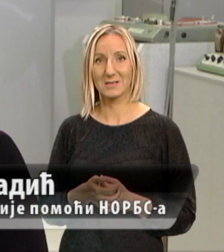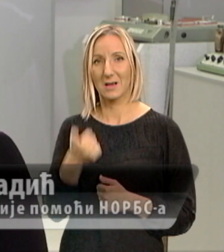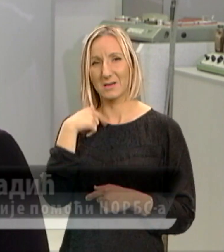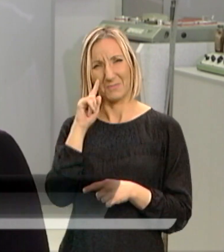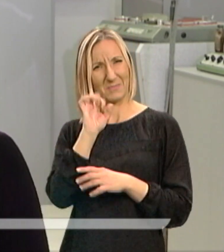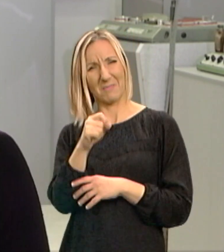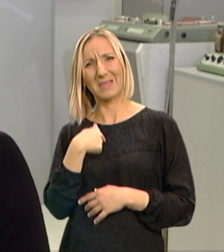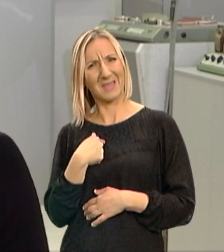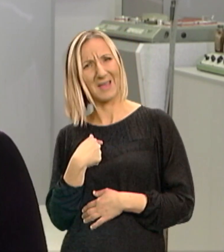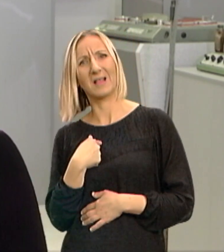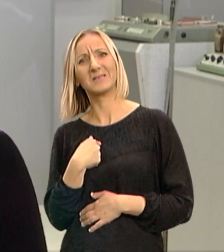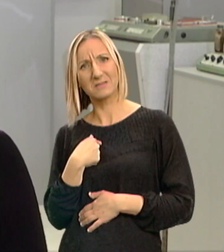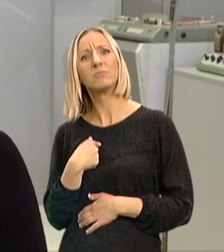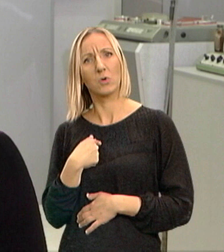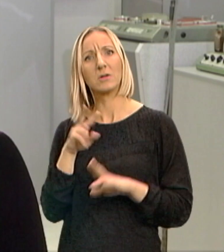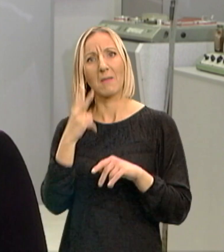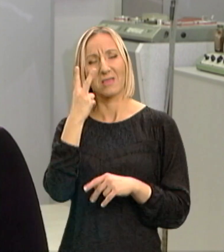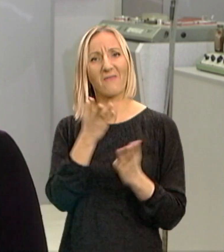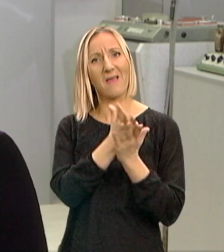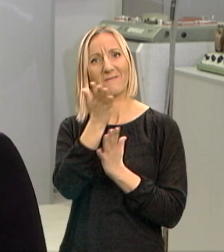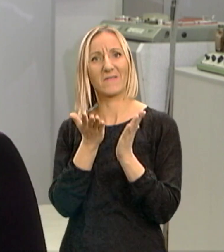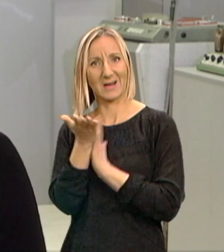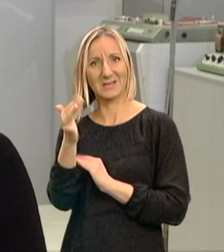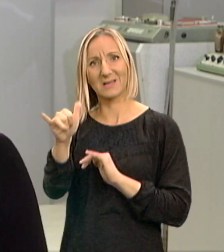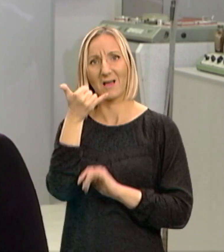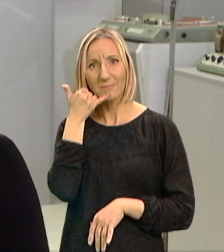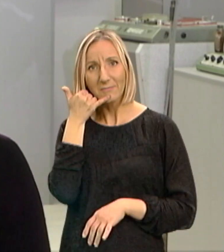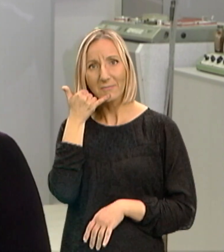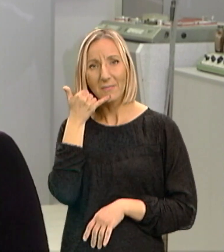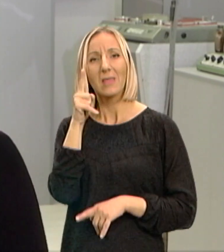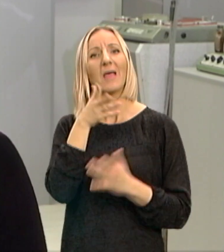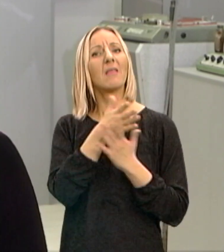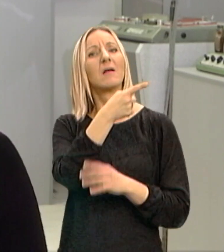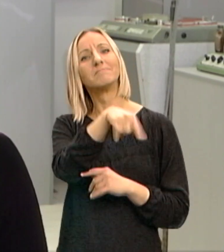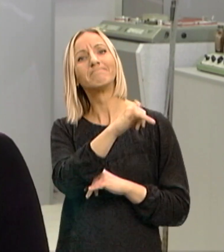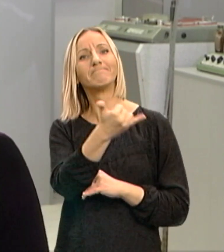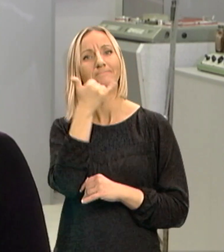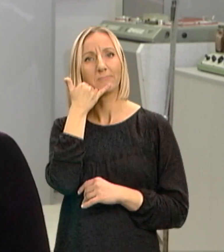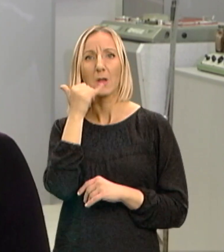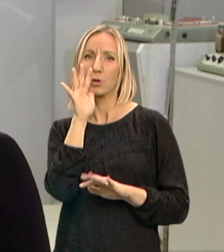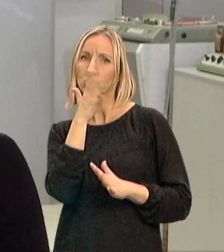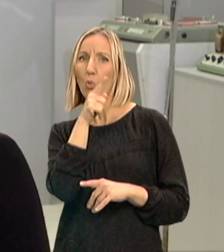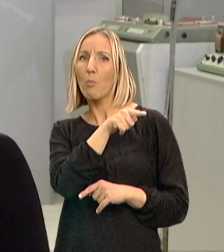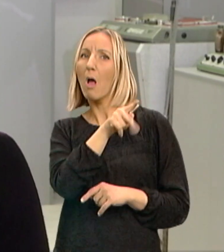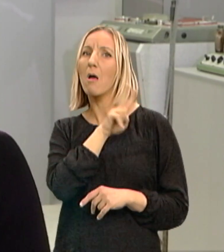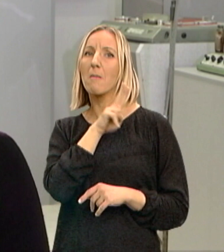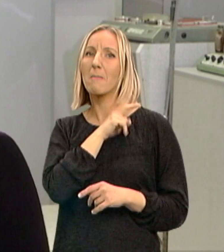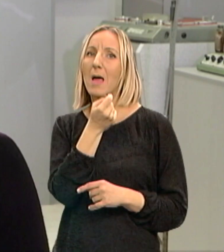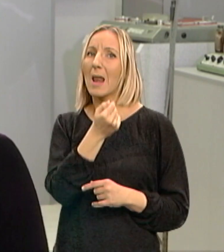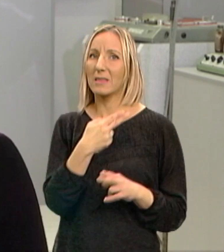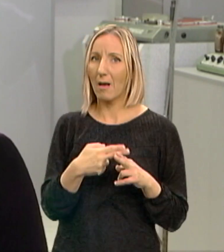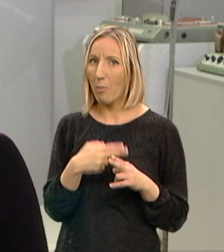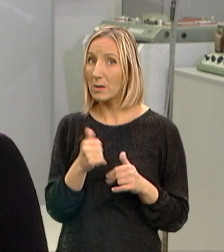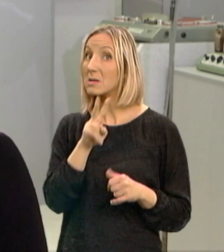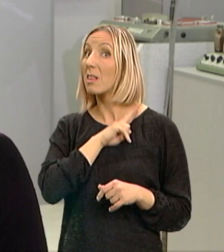primetili jeste da ima dve vrste pozivalaca. Jedni su oni koji imaju sumnju na neku retku bolest ili već